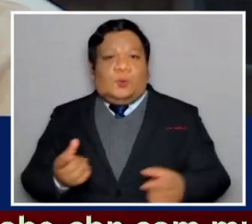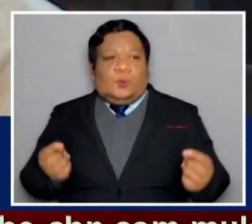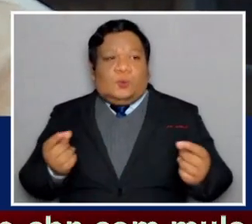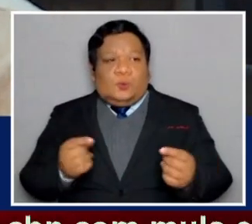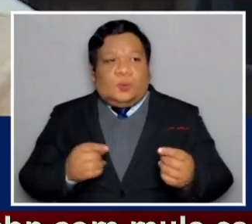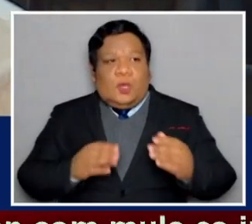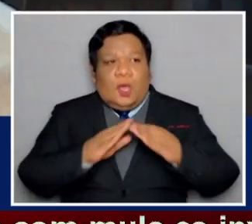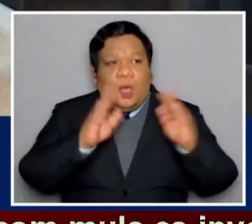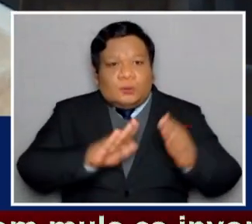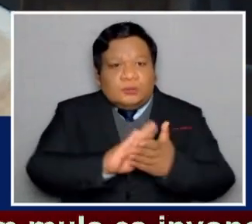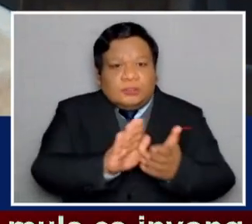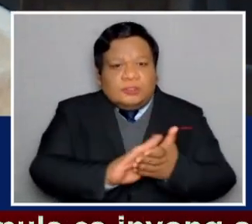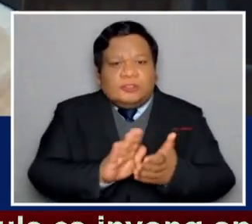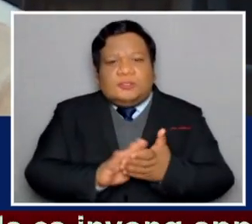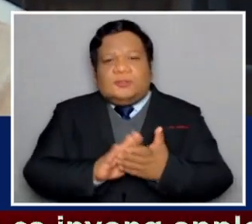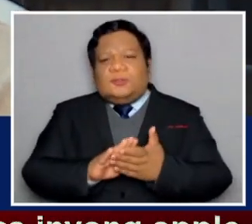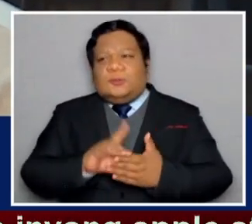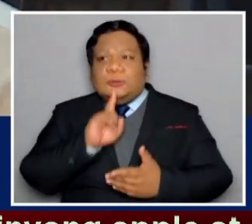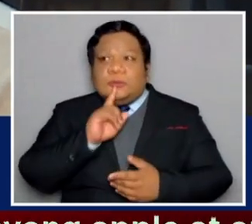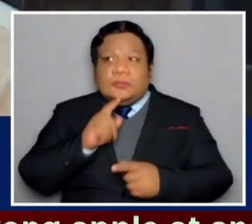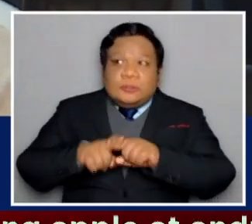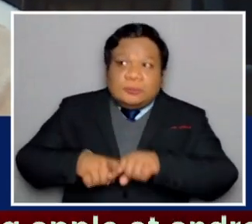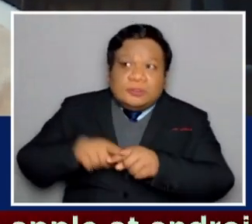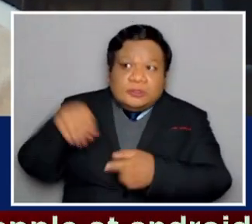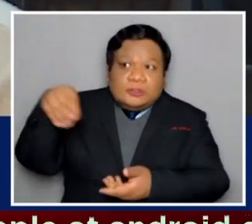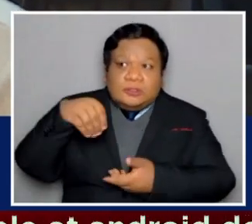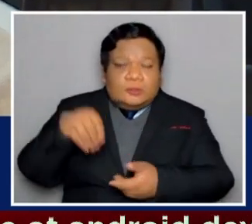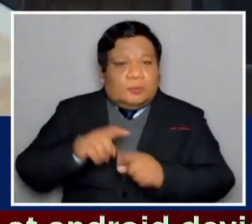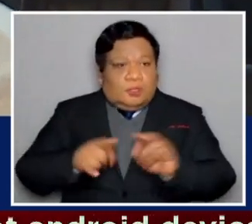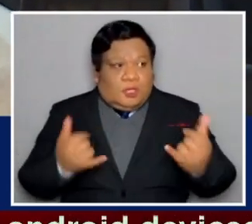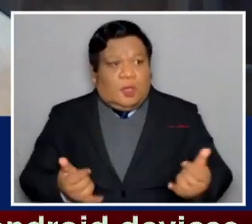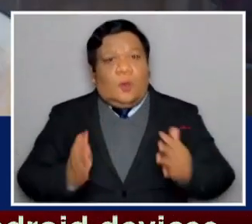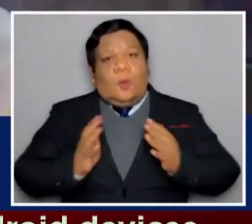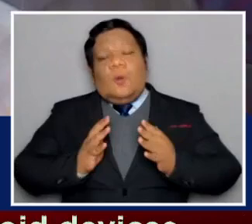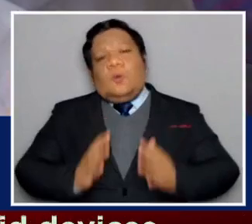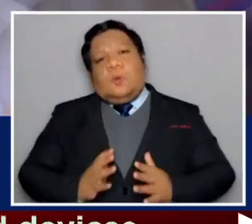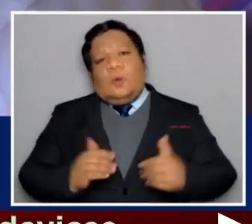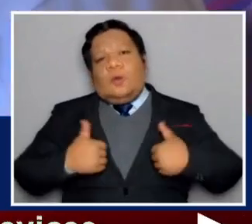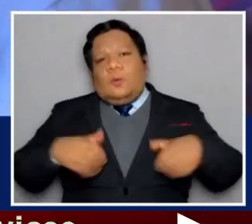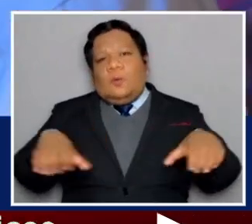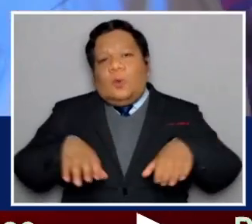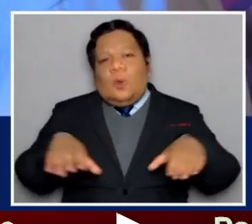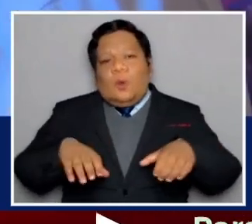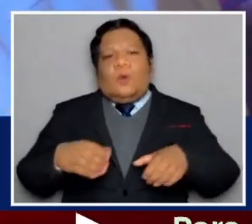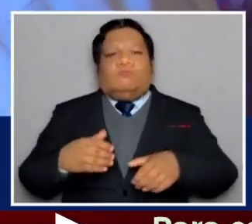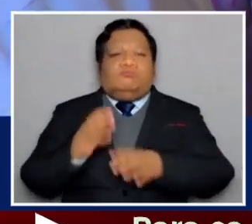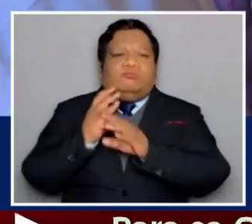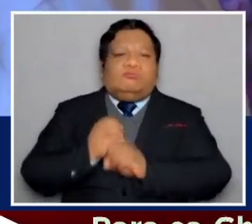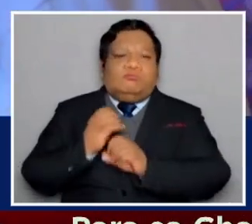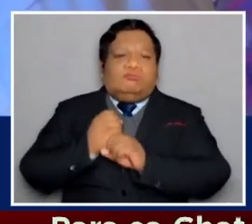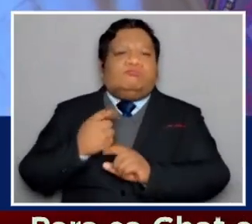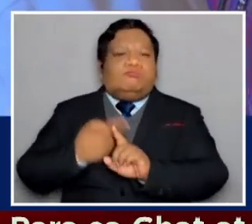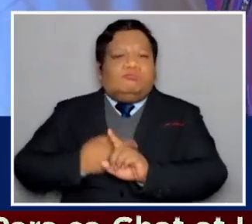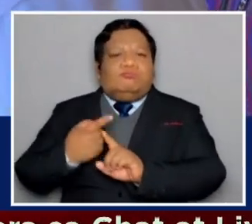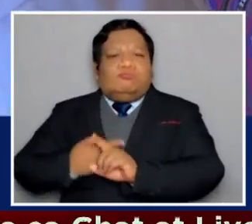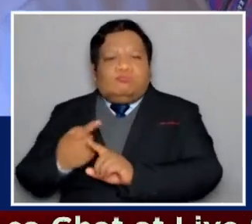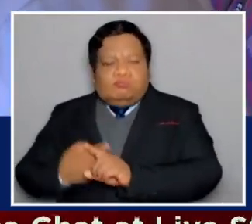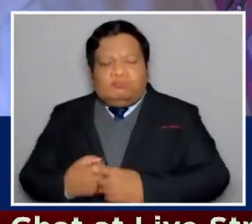ka sa dadaang relief eh. Ngayon meron ka ng work, meron ka ng expected income on this state. Ayon sa Department of